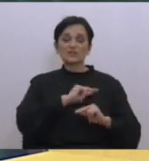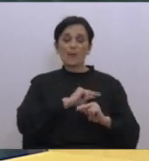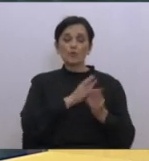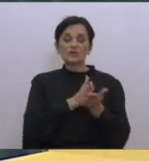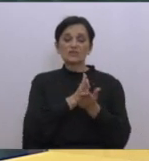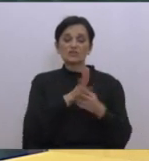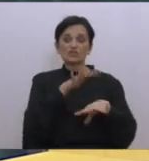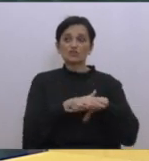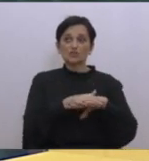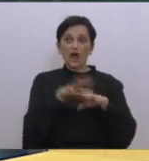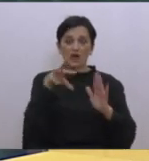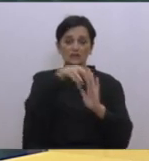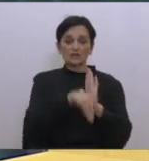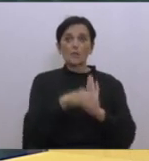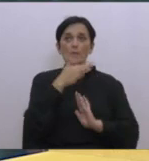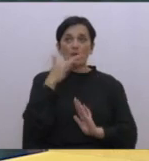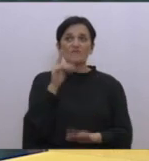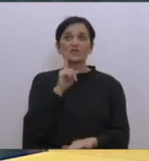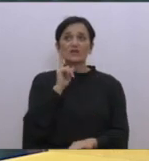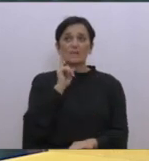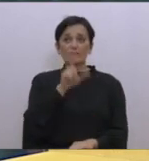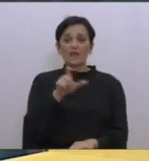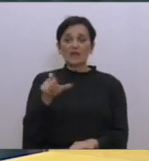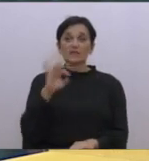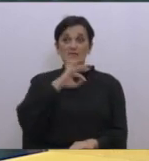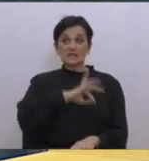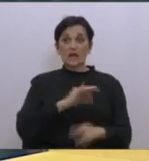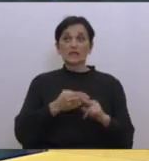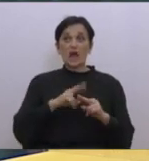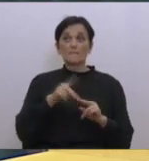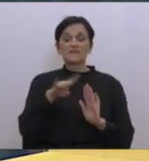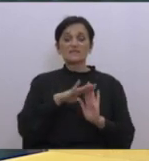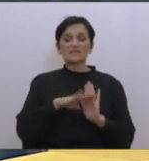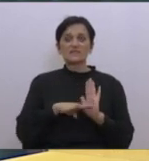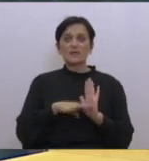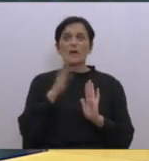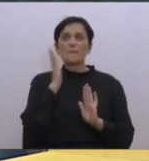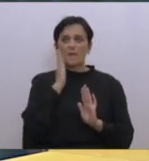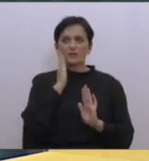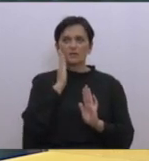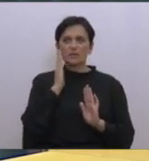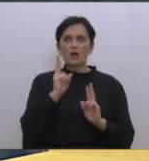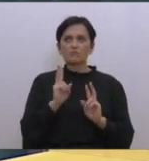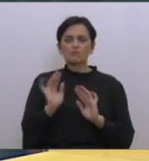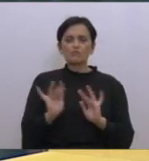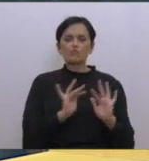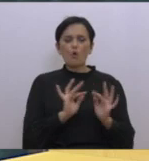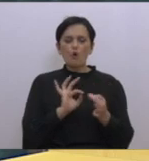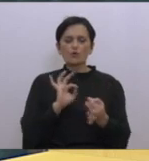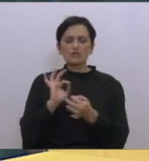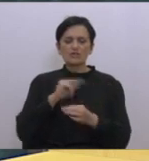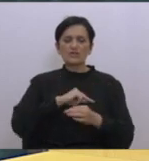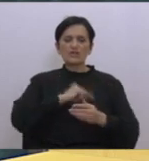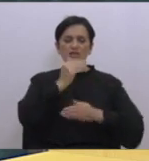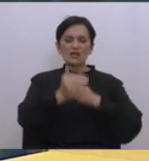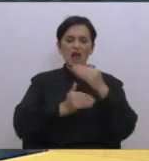სტაჟში და ძალიან ბევრი ახალგაზრდა სარგებლობს ამ სისტემით. ეს არის მართლა ძალიან მოქნილი და კარიერულ